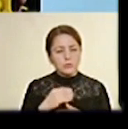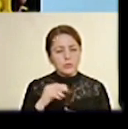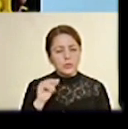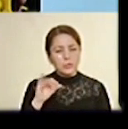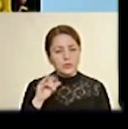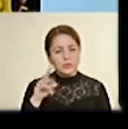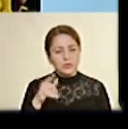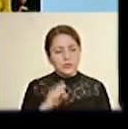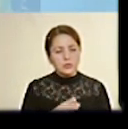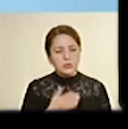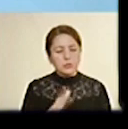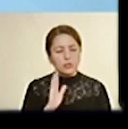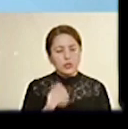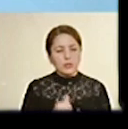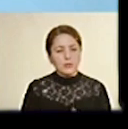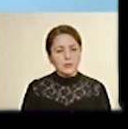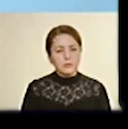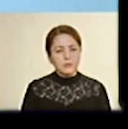bo'linadi.